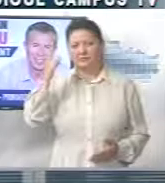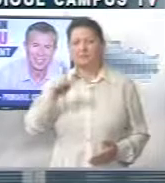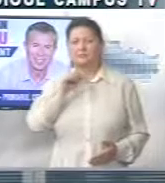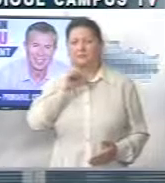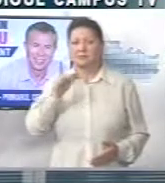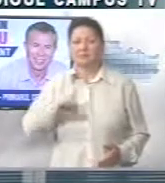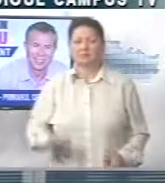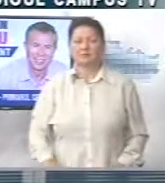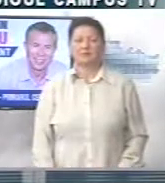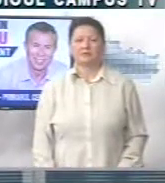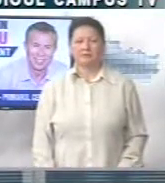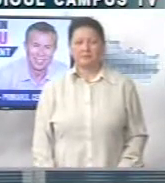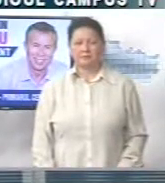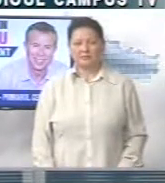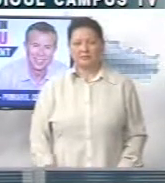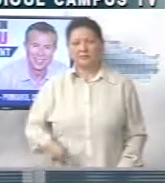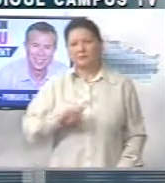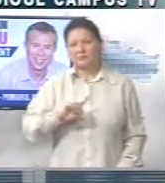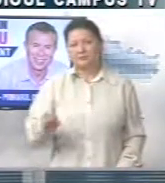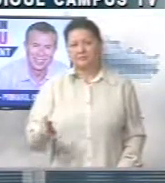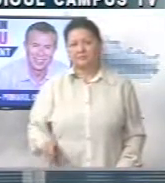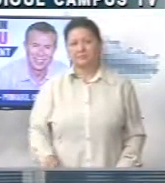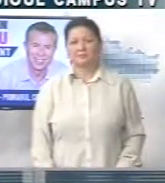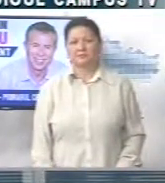se ocupă și atunci automat